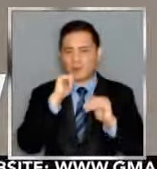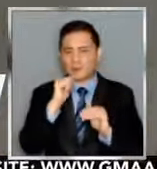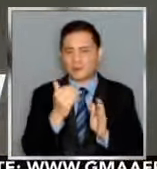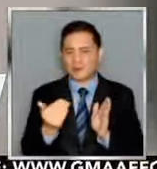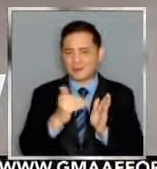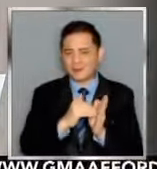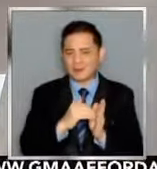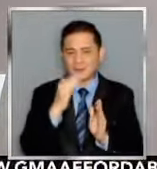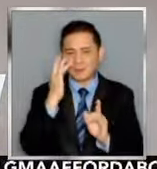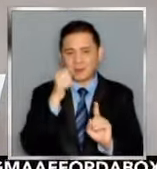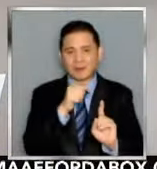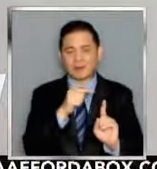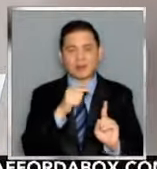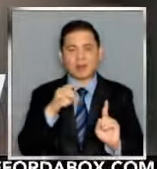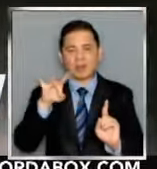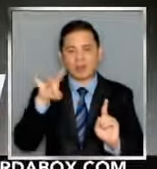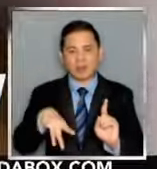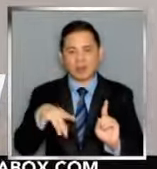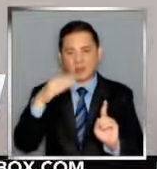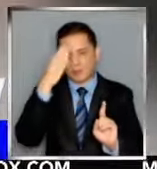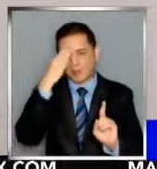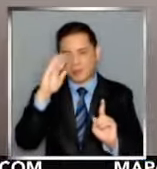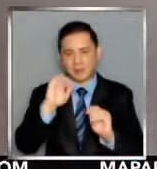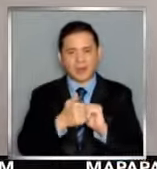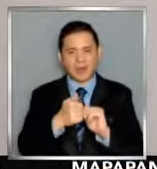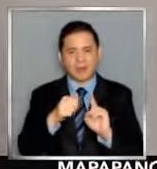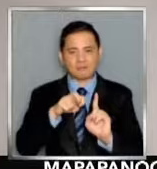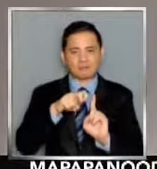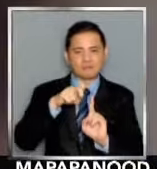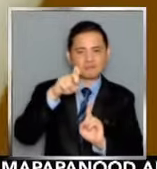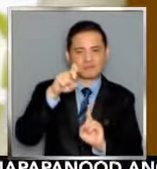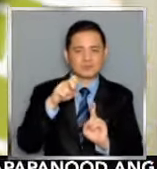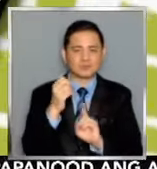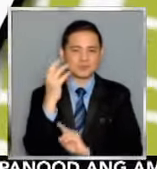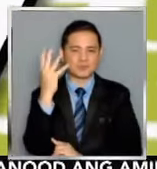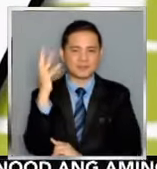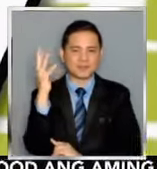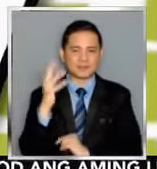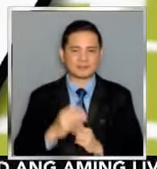raw siya marunong umakyat ng puno.